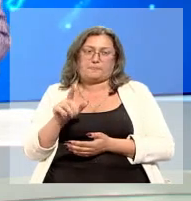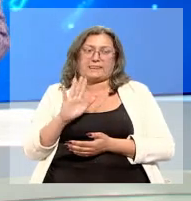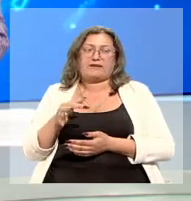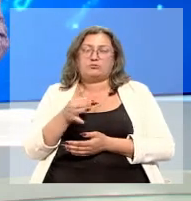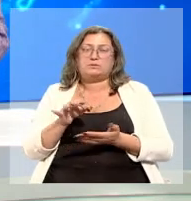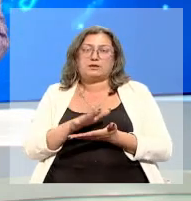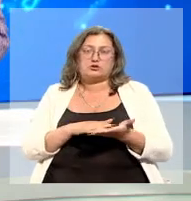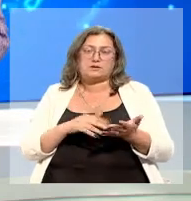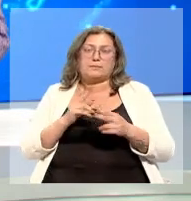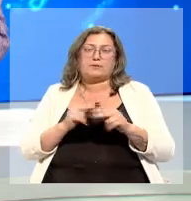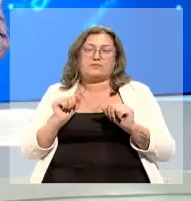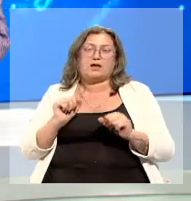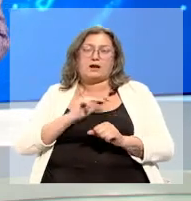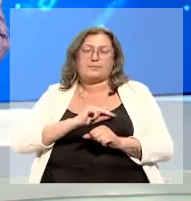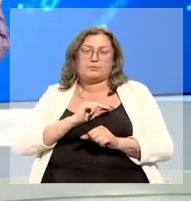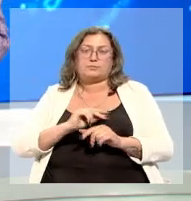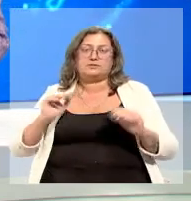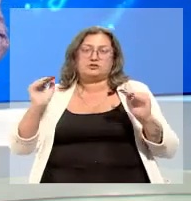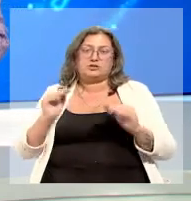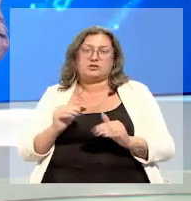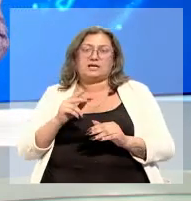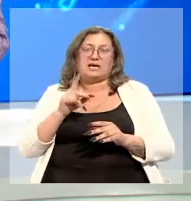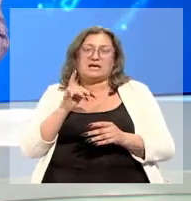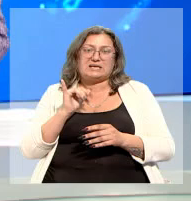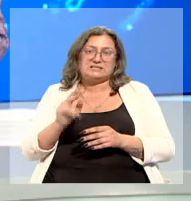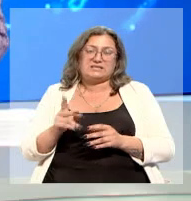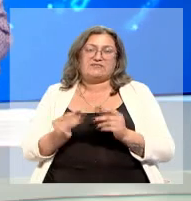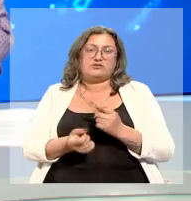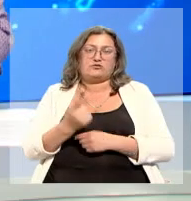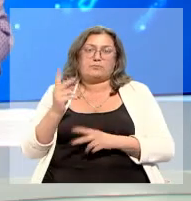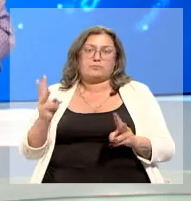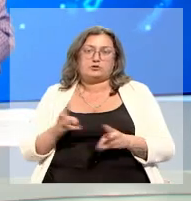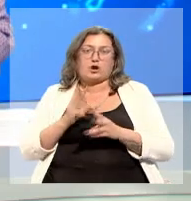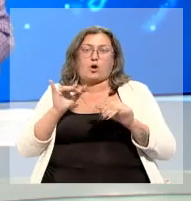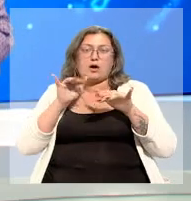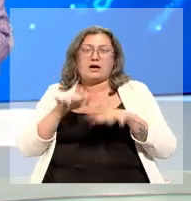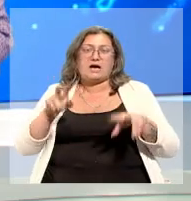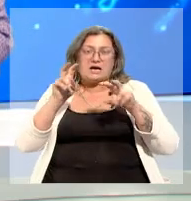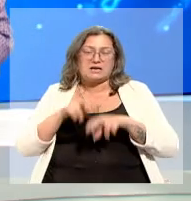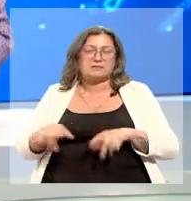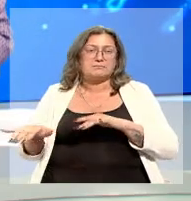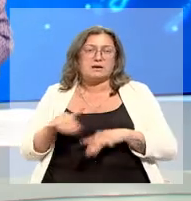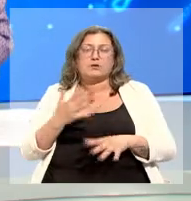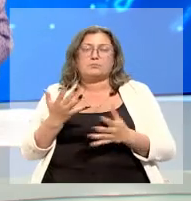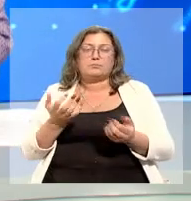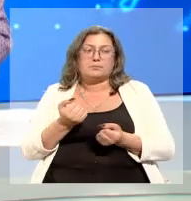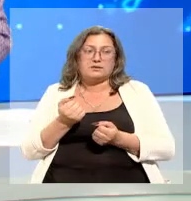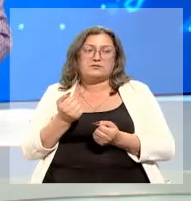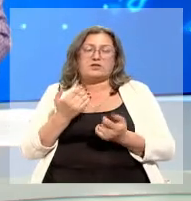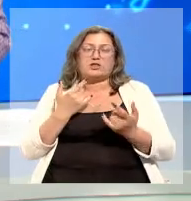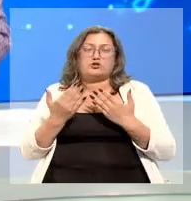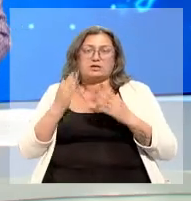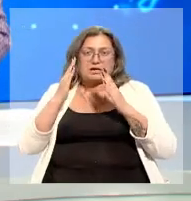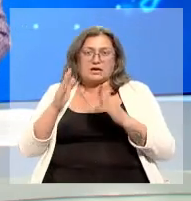области продолжается профилактическая работа по снижению риска возникновения пожаров. О рейдах и мерах, что приходится принимать в отношении